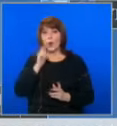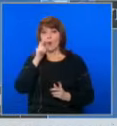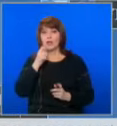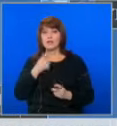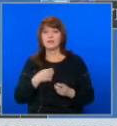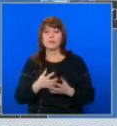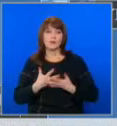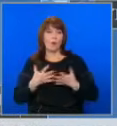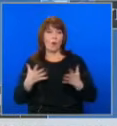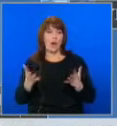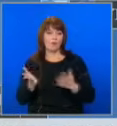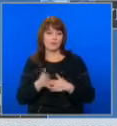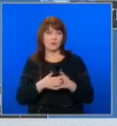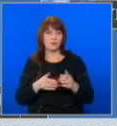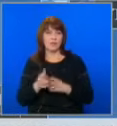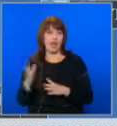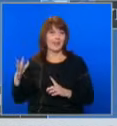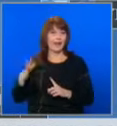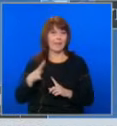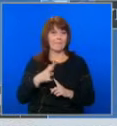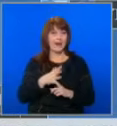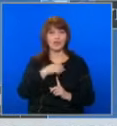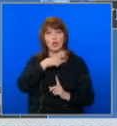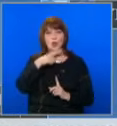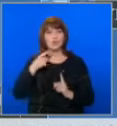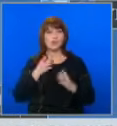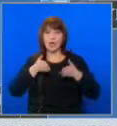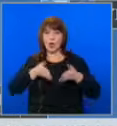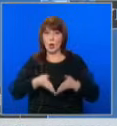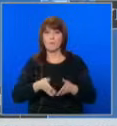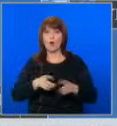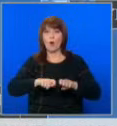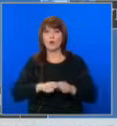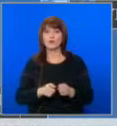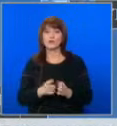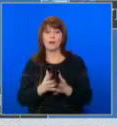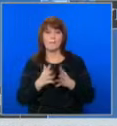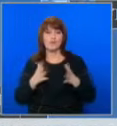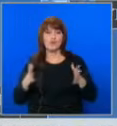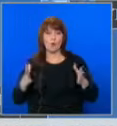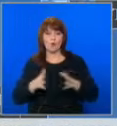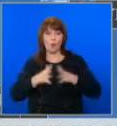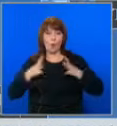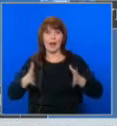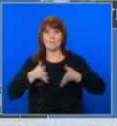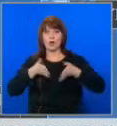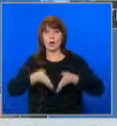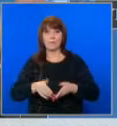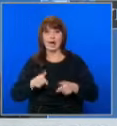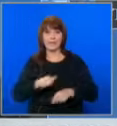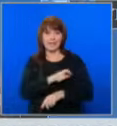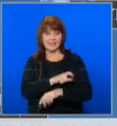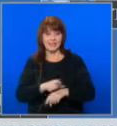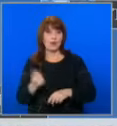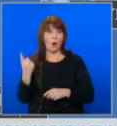уте способности да нападат руски кораби от черноморския флот те унищожиха много кораби големи кораби а тази седмица още един